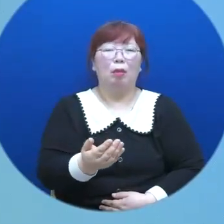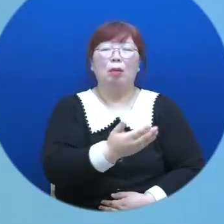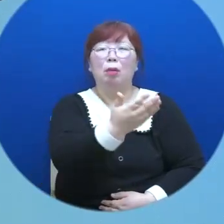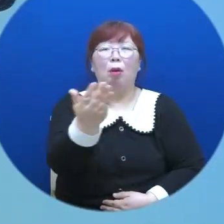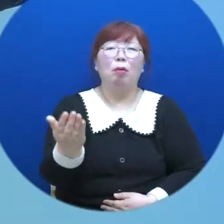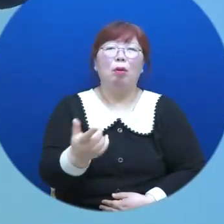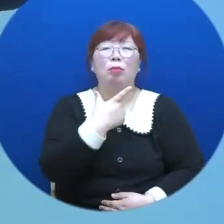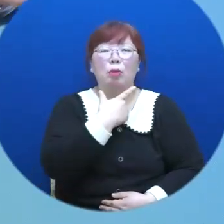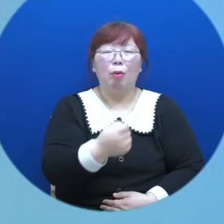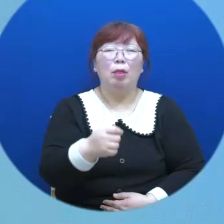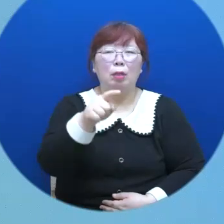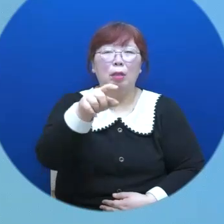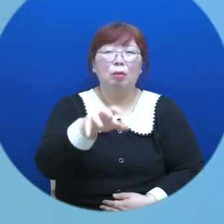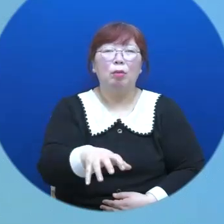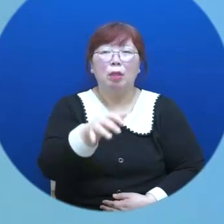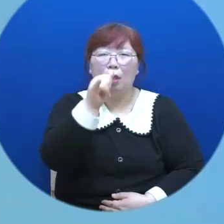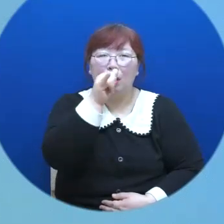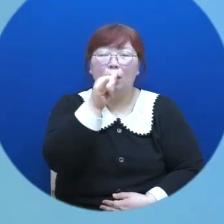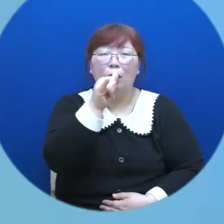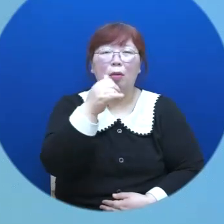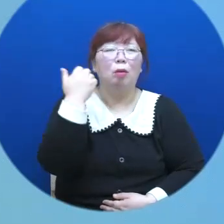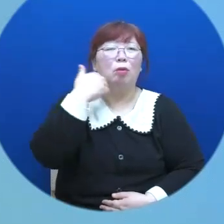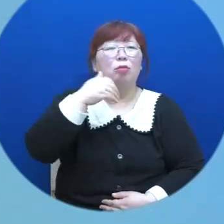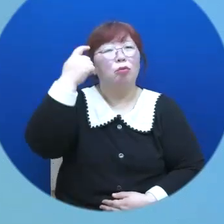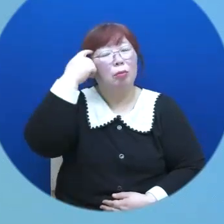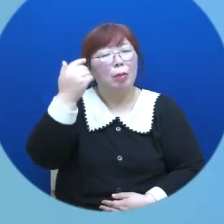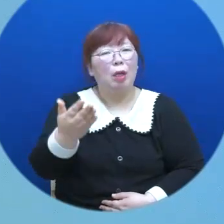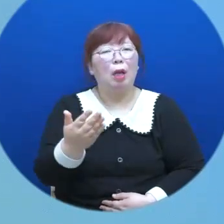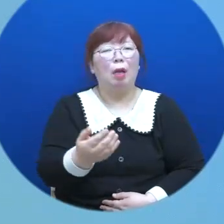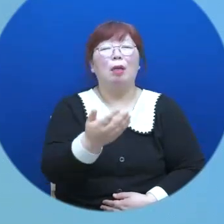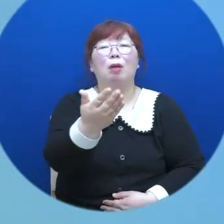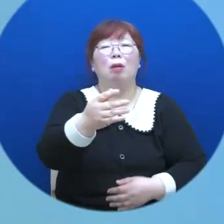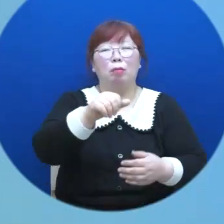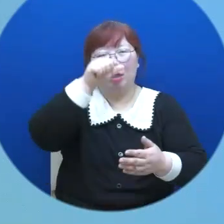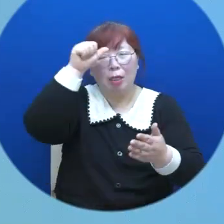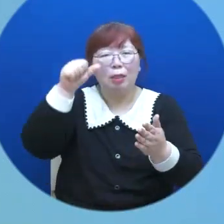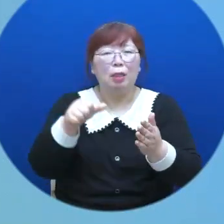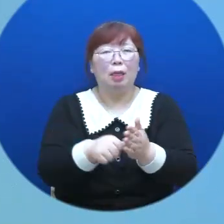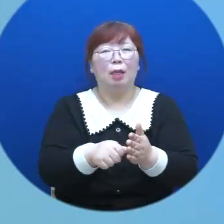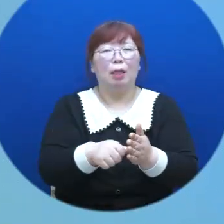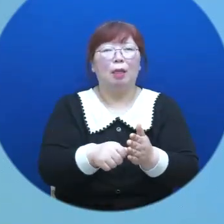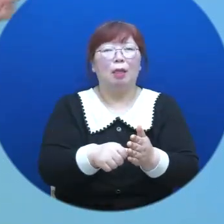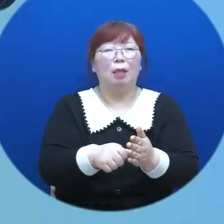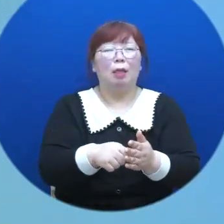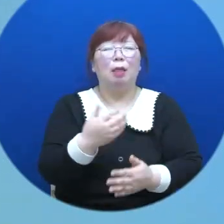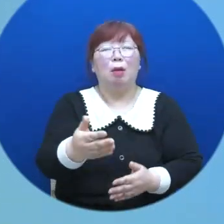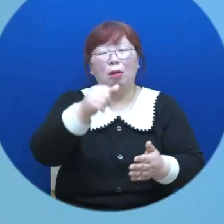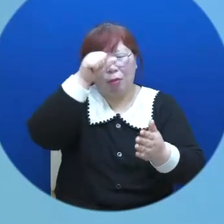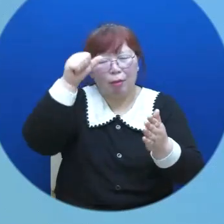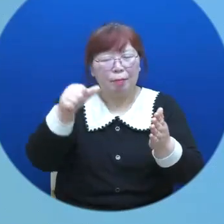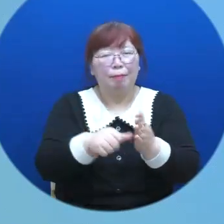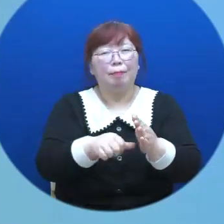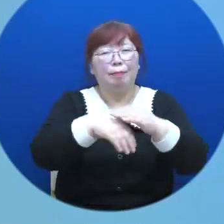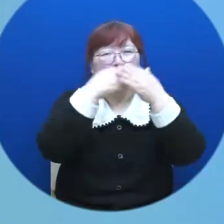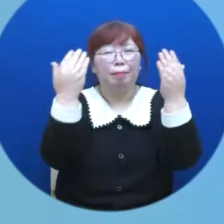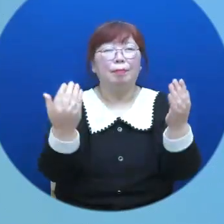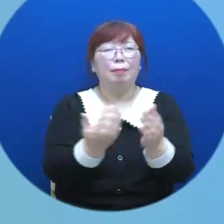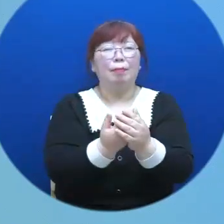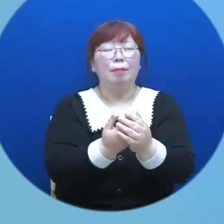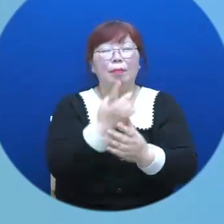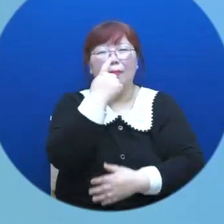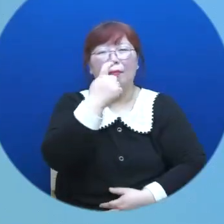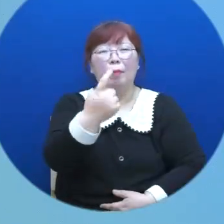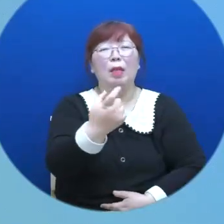원해서 여기에 이 자리에 있는 분이 어디에 있나요? 여러분의 인생. 여러분의 인생 다 꽃가마 타기를 원했다고.